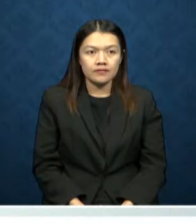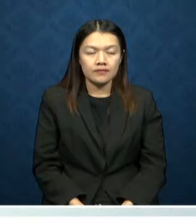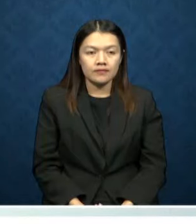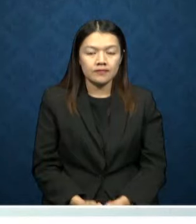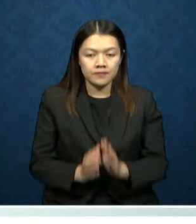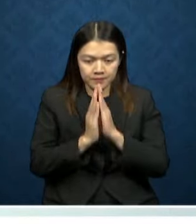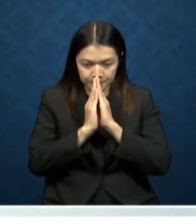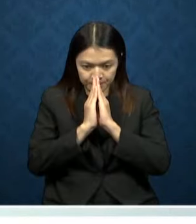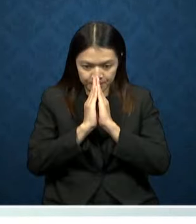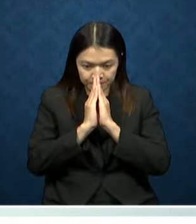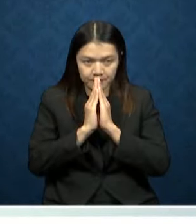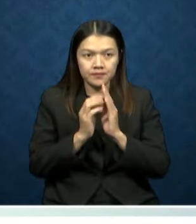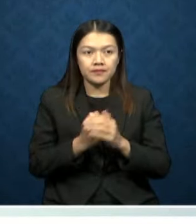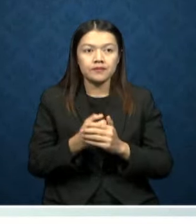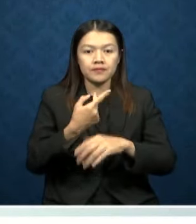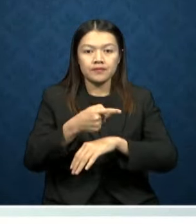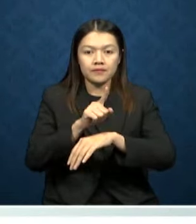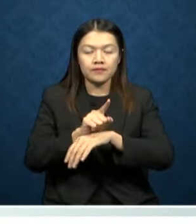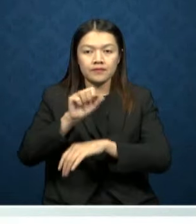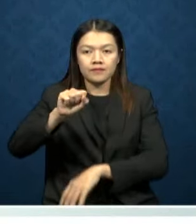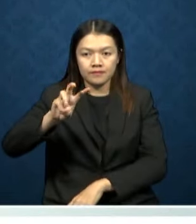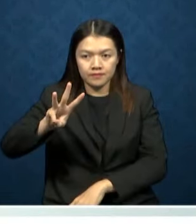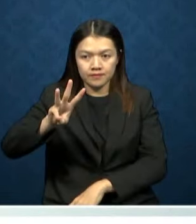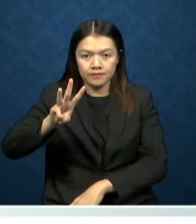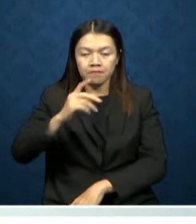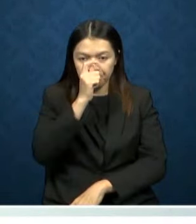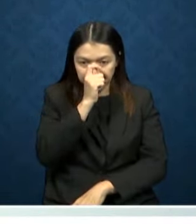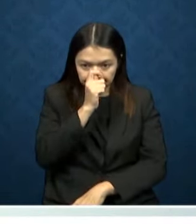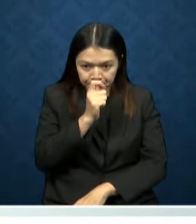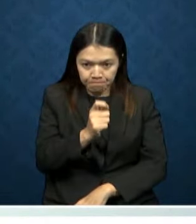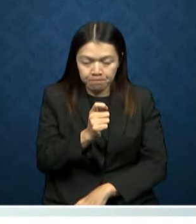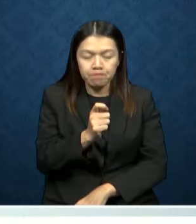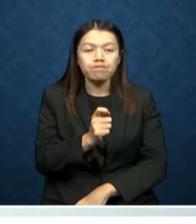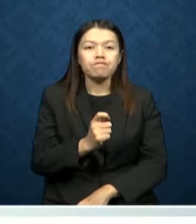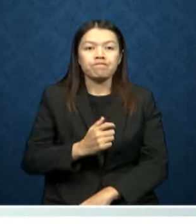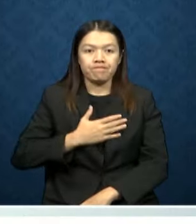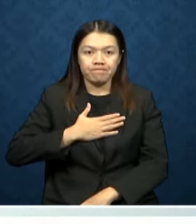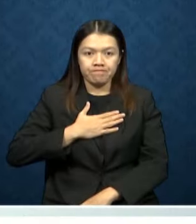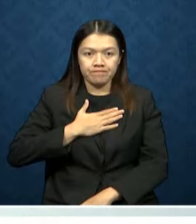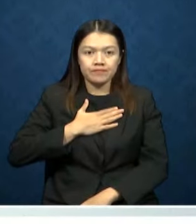กราบเรียนท่านประธานวุฒิสภาด้วยความเคารพอย่าง